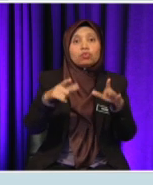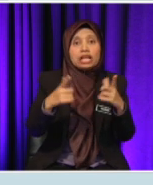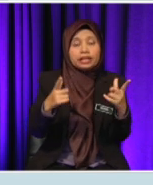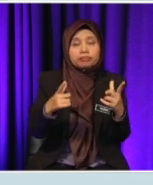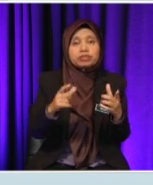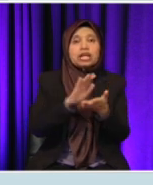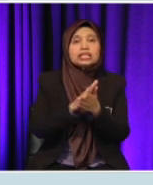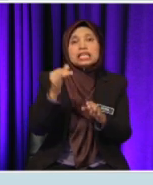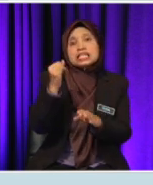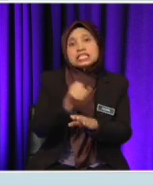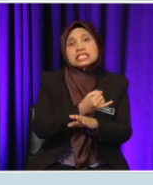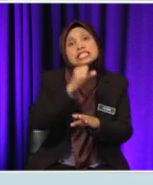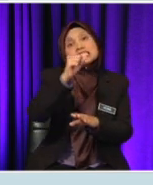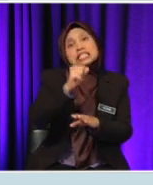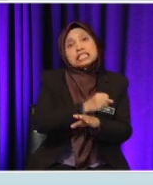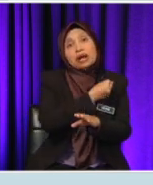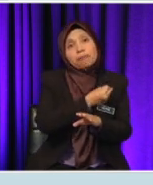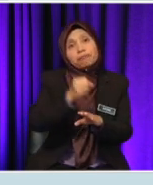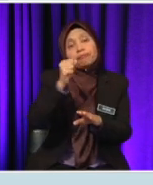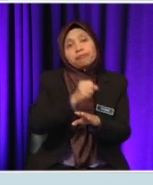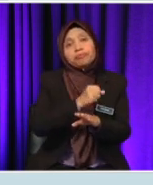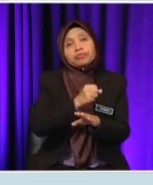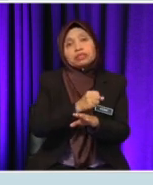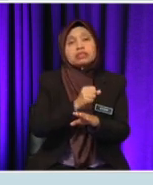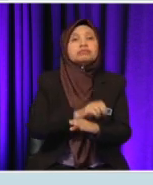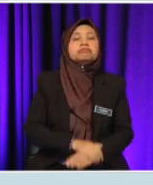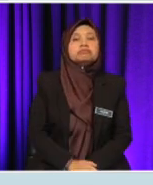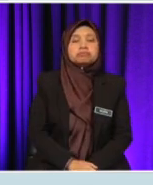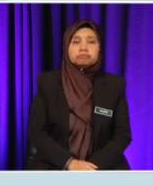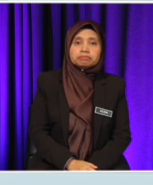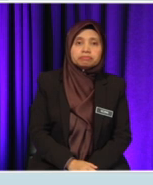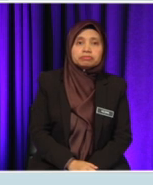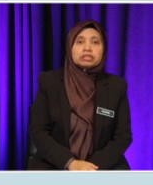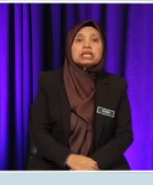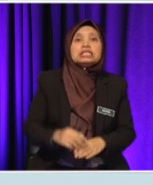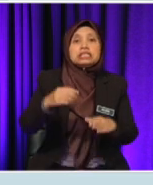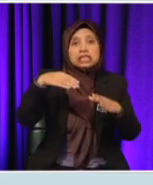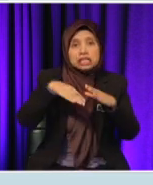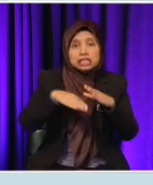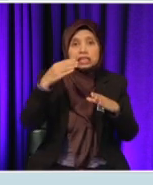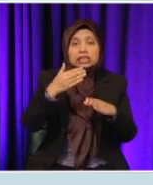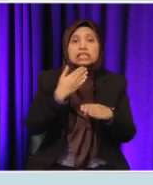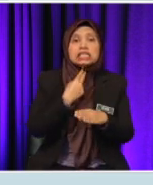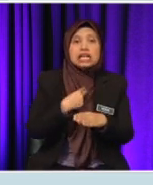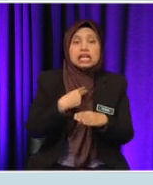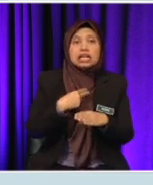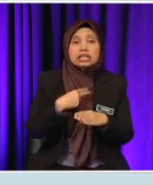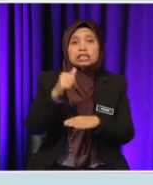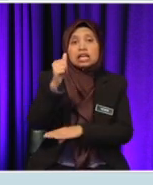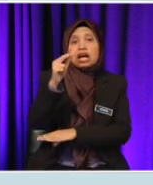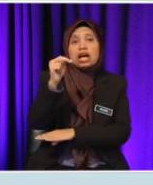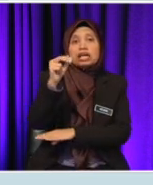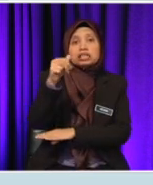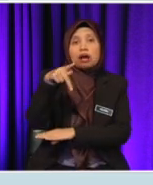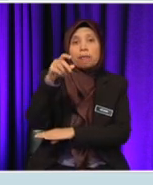dirinya hilang tersembunyi di sebalik wajah dan lagunya ditelan atas 6 popularity